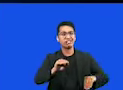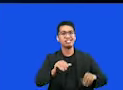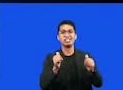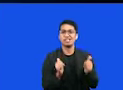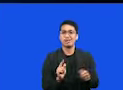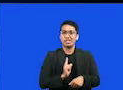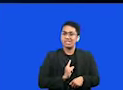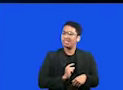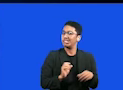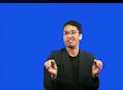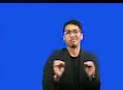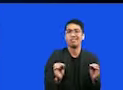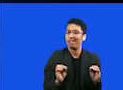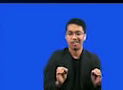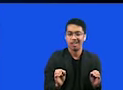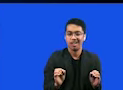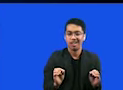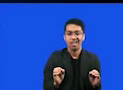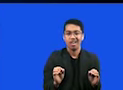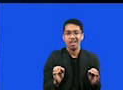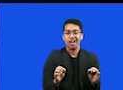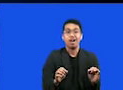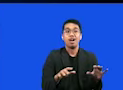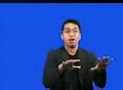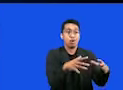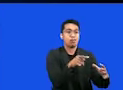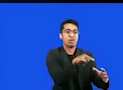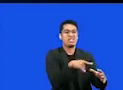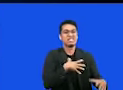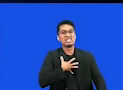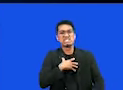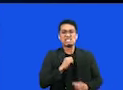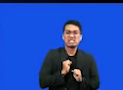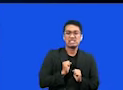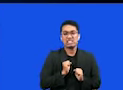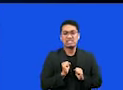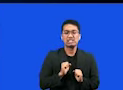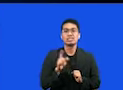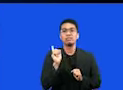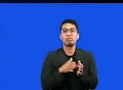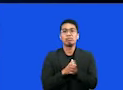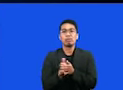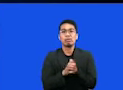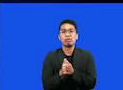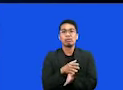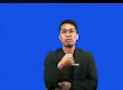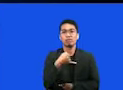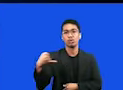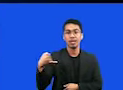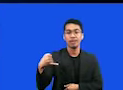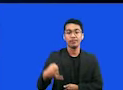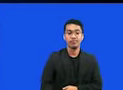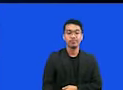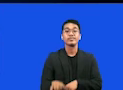34% mereka tu mengalami kecemasan karena kurangnya motivasi lalu